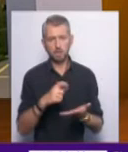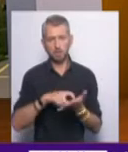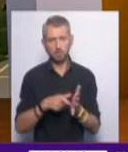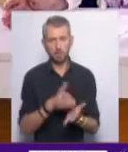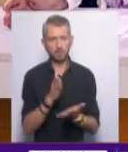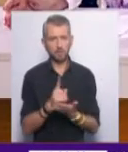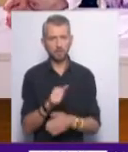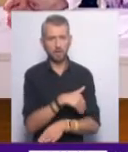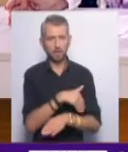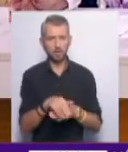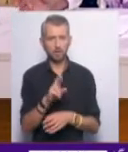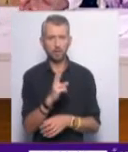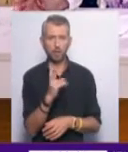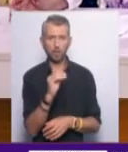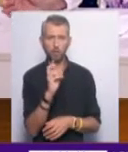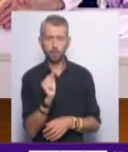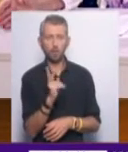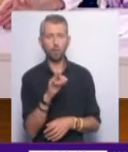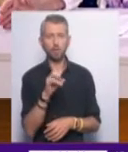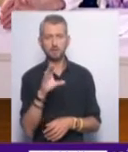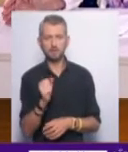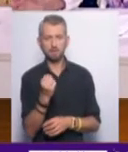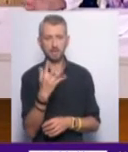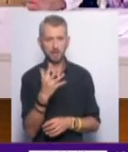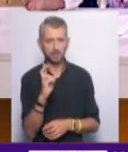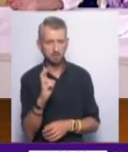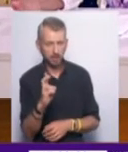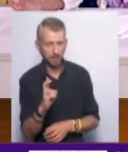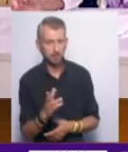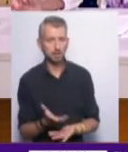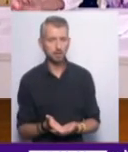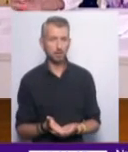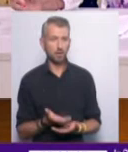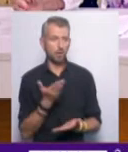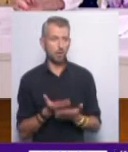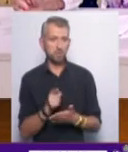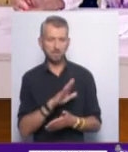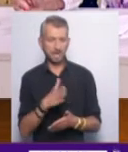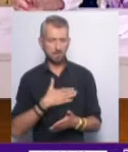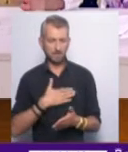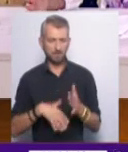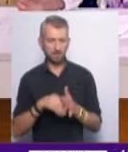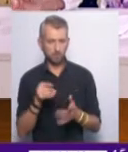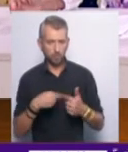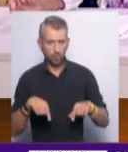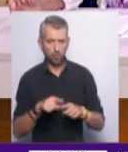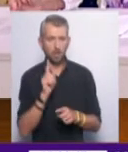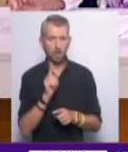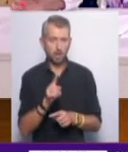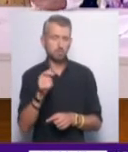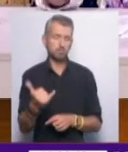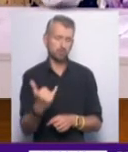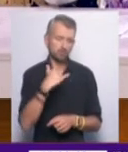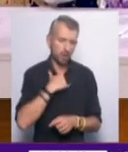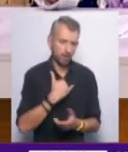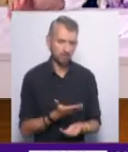знаходиться за адресою Якуба Колеса, 15Б. Хоч ви не є мій виборчий округ, але ж приїжджайте, чи